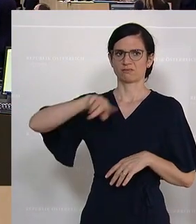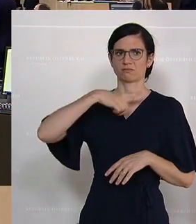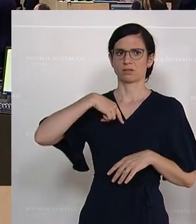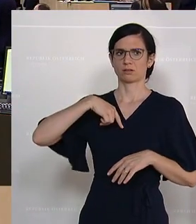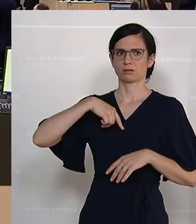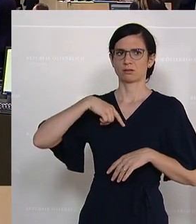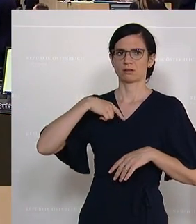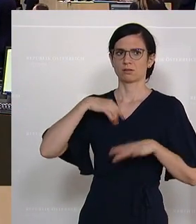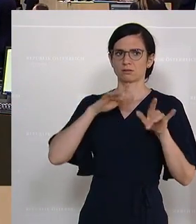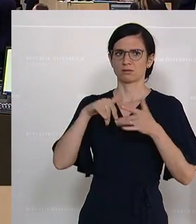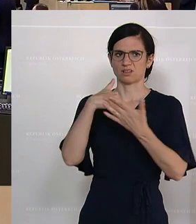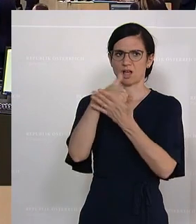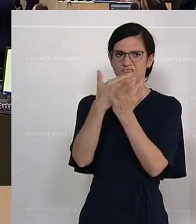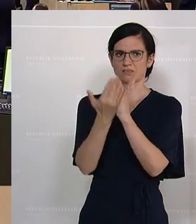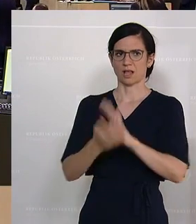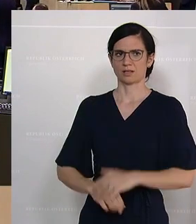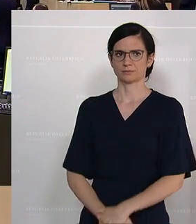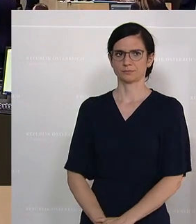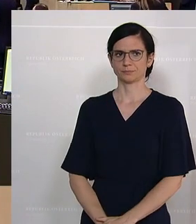die verteilung bringen